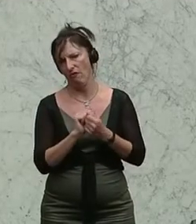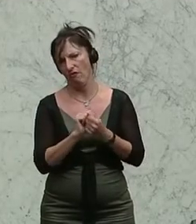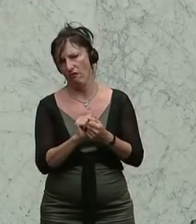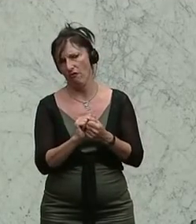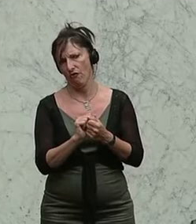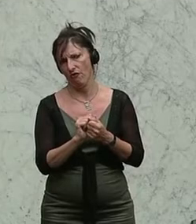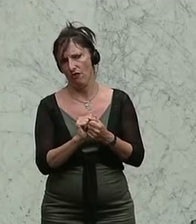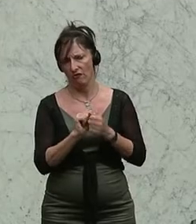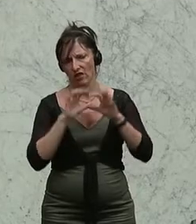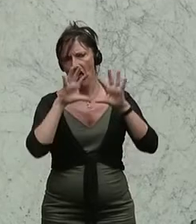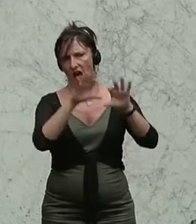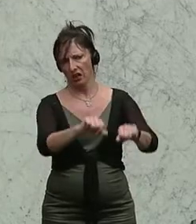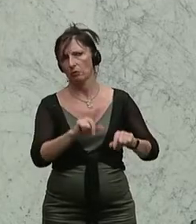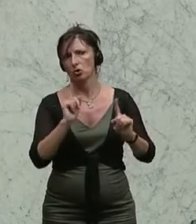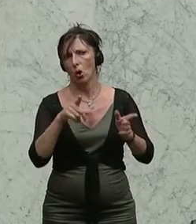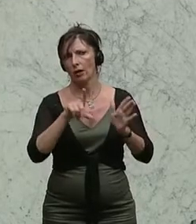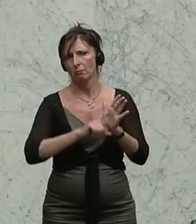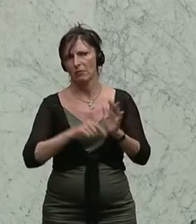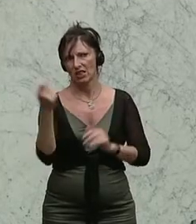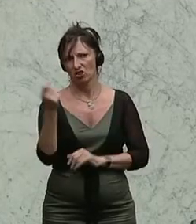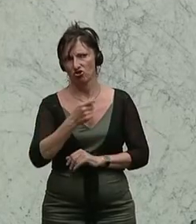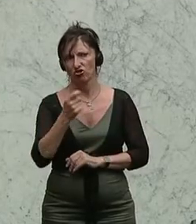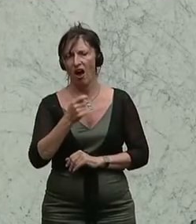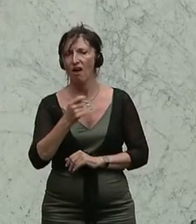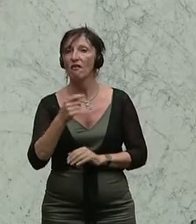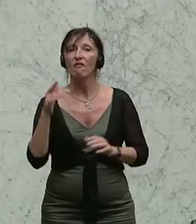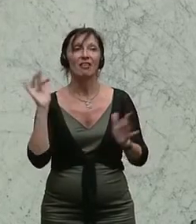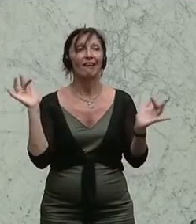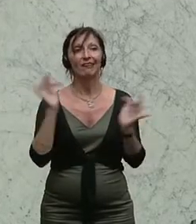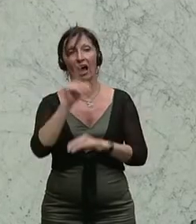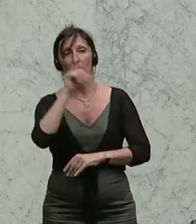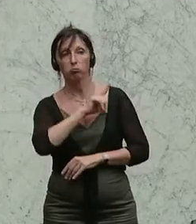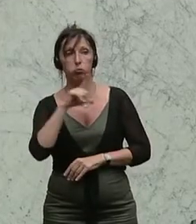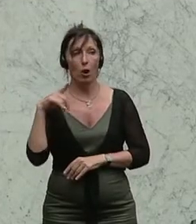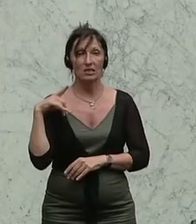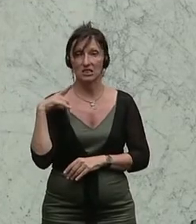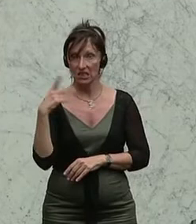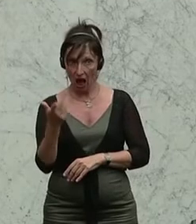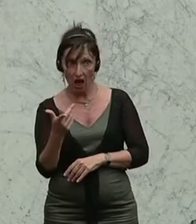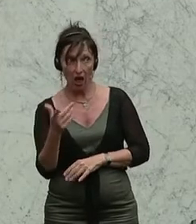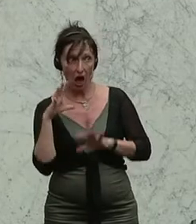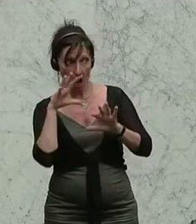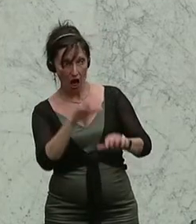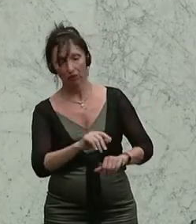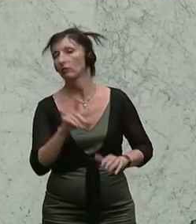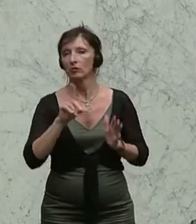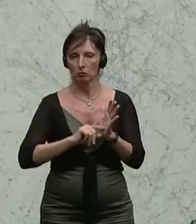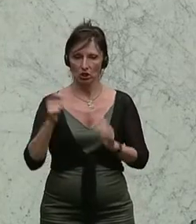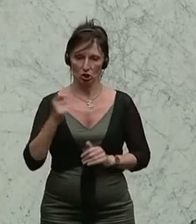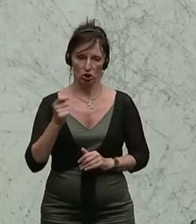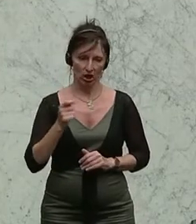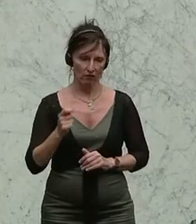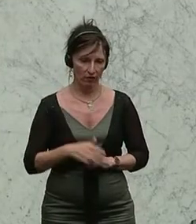bei Angriffen und Drohungen gegen unsere Exekutive gibt. Sehr geehrter Herr Bundesminister, für Sie als